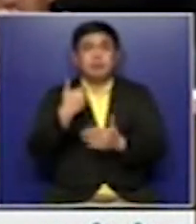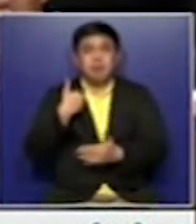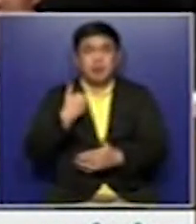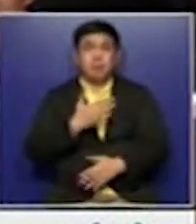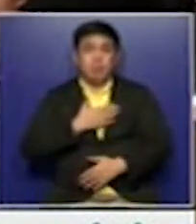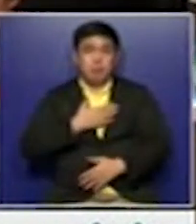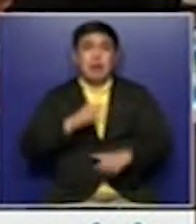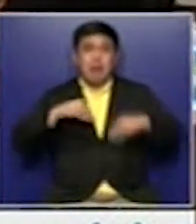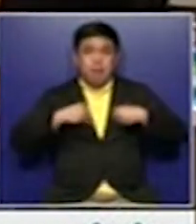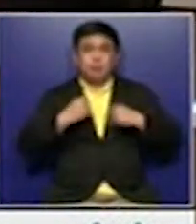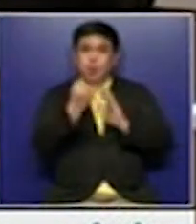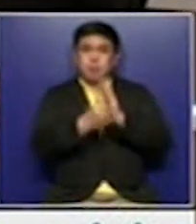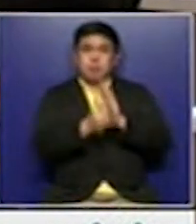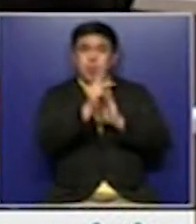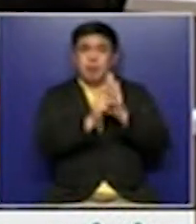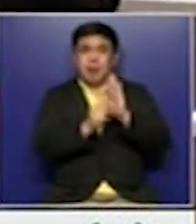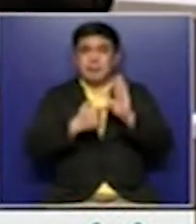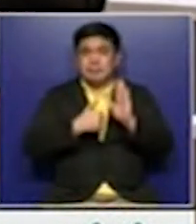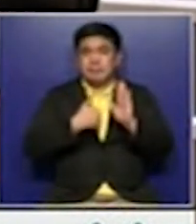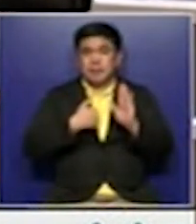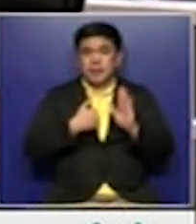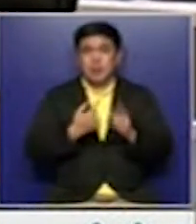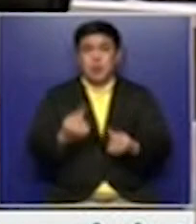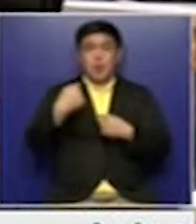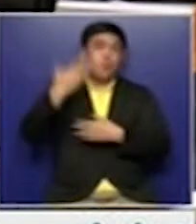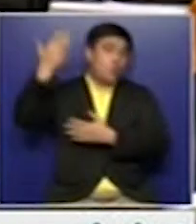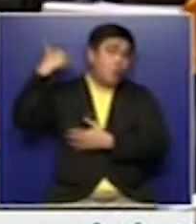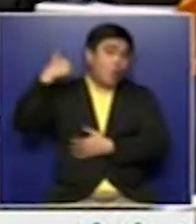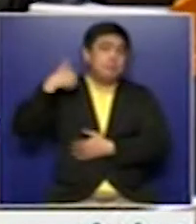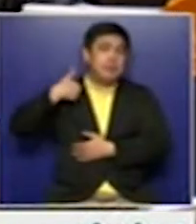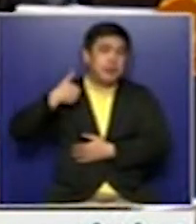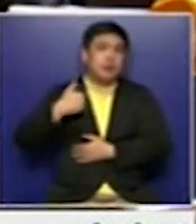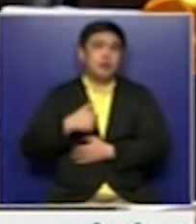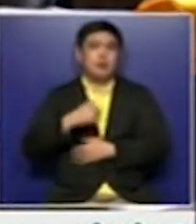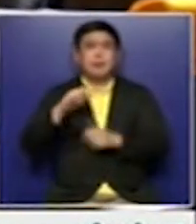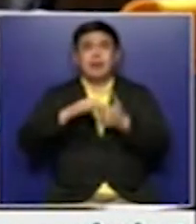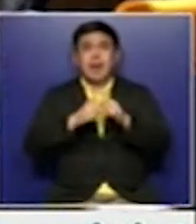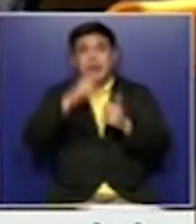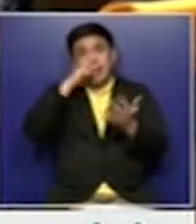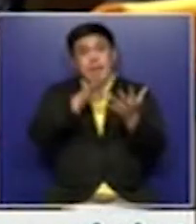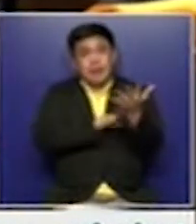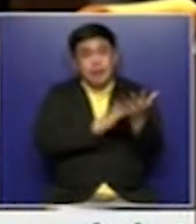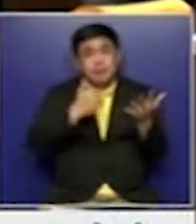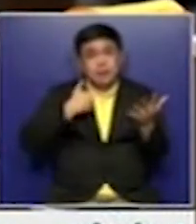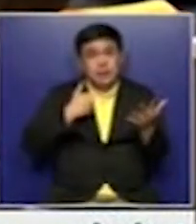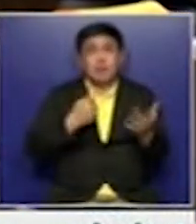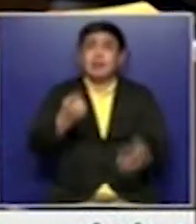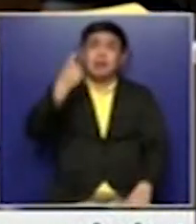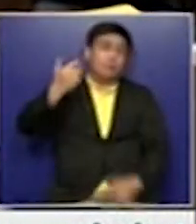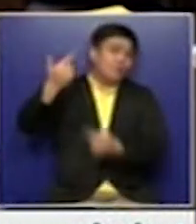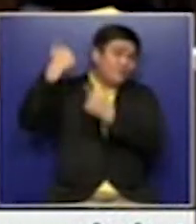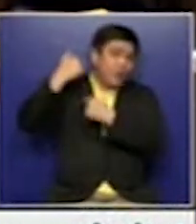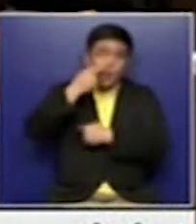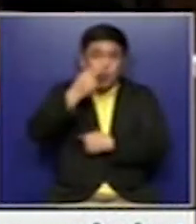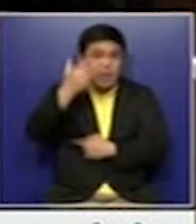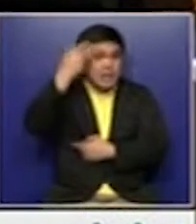เองผมก็ยอมรับกฎหมายอย่ามาย้อนกลับไปวันก่อนนั่นดิวันก่อนมันเกิดอะไรขึ้นในประเทศไทยท่านกลับไปถามมาย้อนดูที่อย่าลื